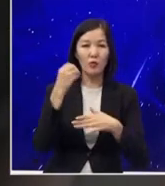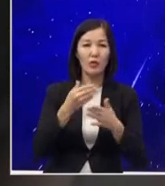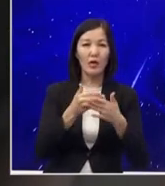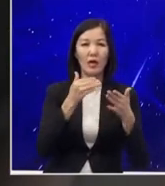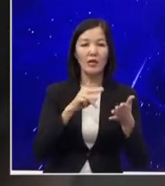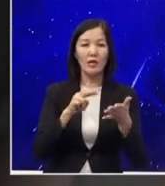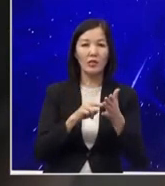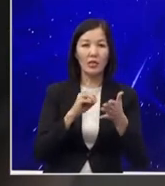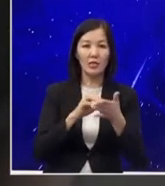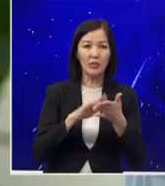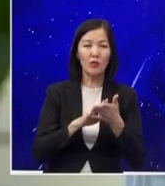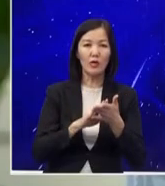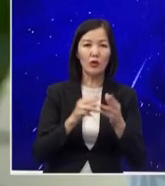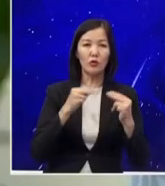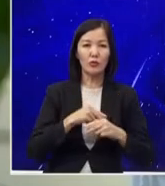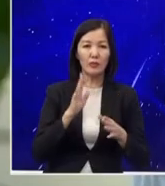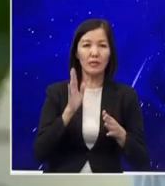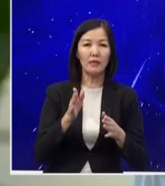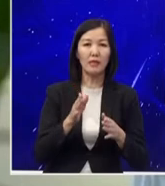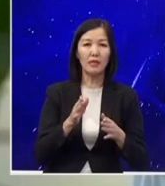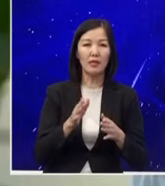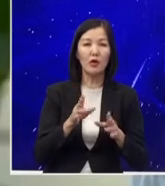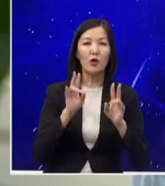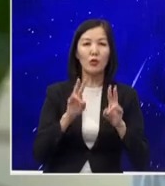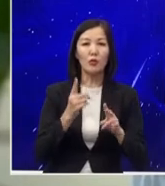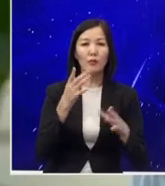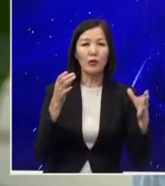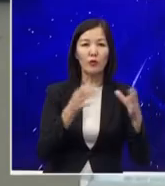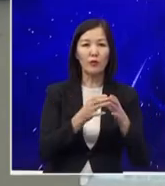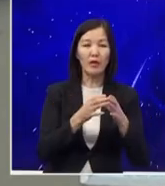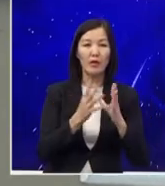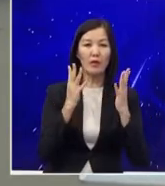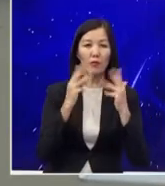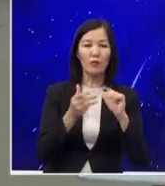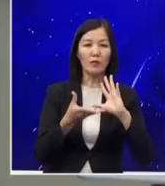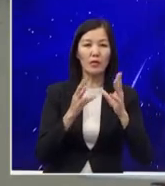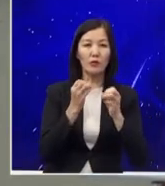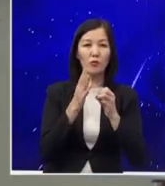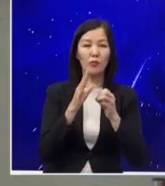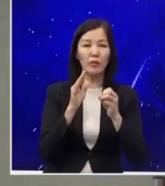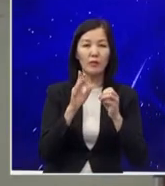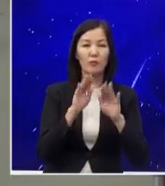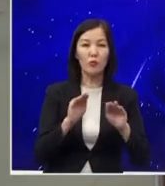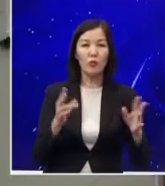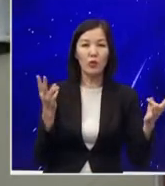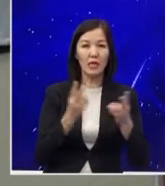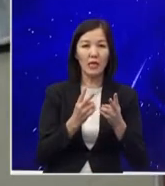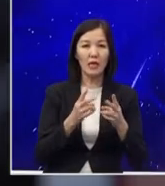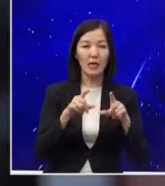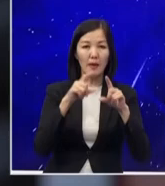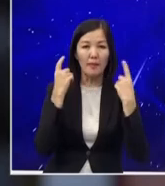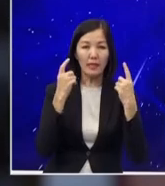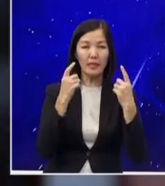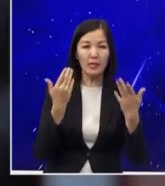орталықтары алдын ала жазылу арқылы жұмыс істей береді. Тек бір топтағы бала саны 15-тен аспауы тиіс. Маска режимі